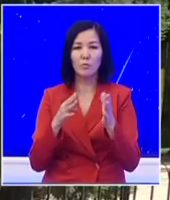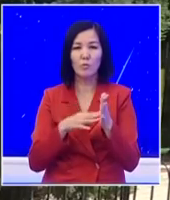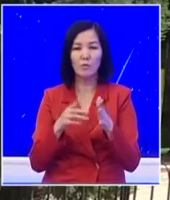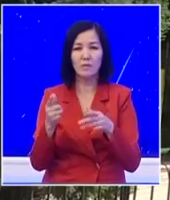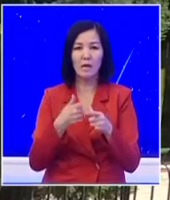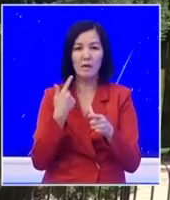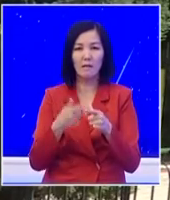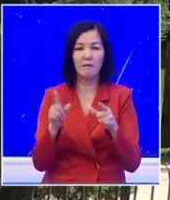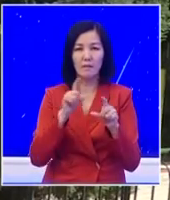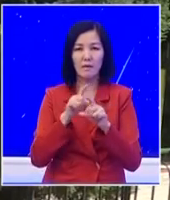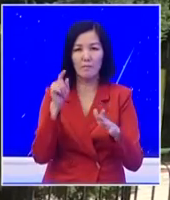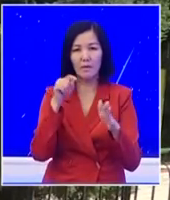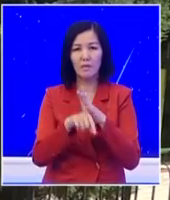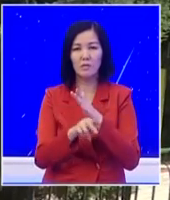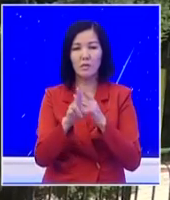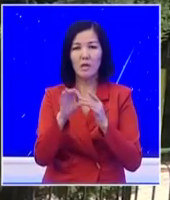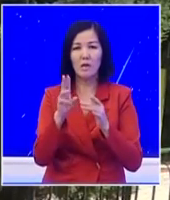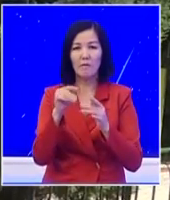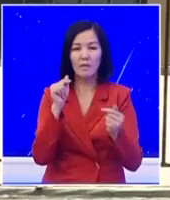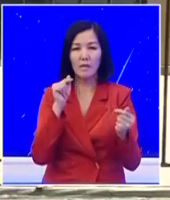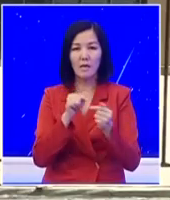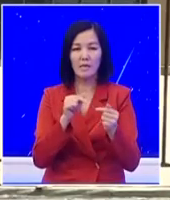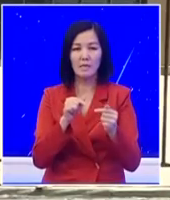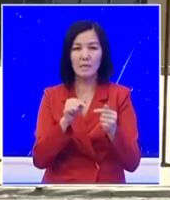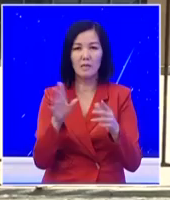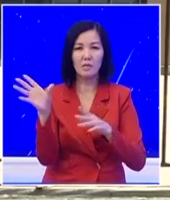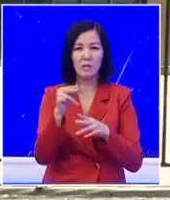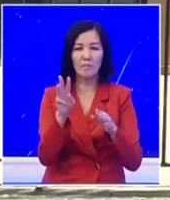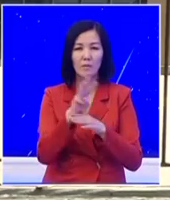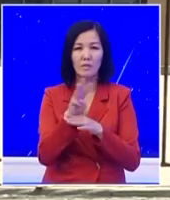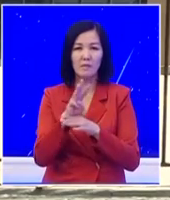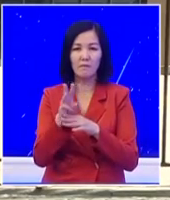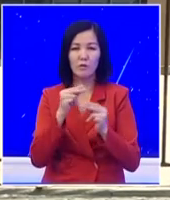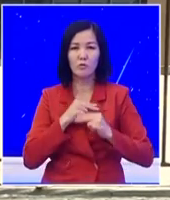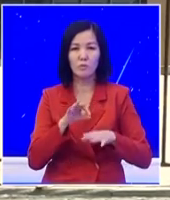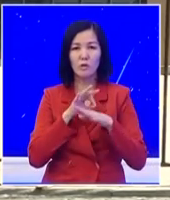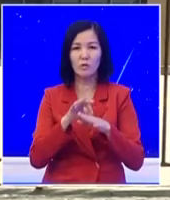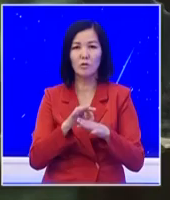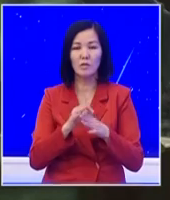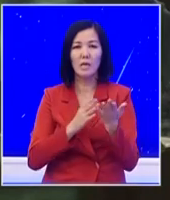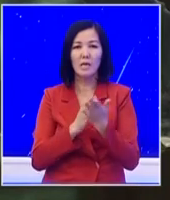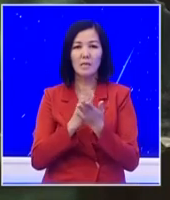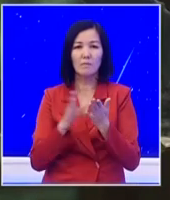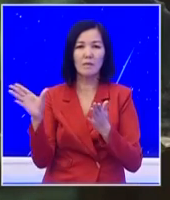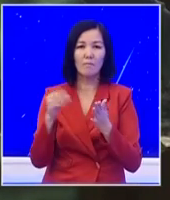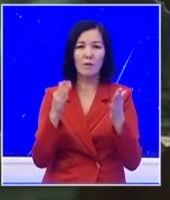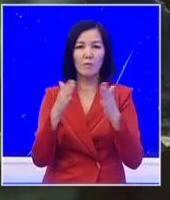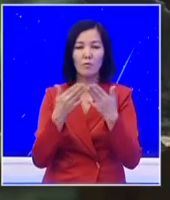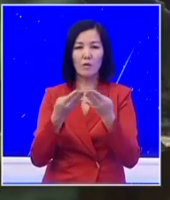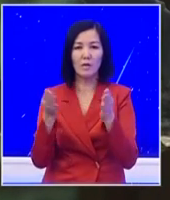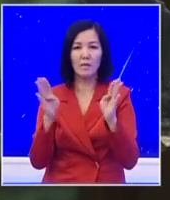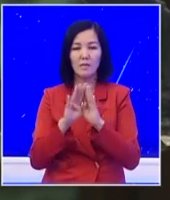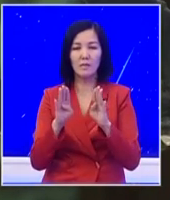аралығында ғимаратта COVID-19-ға қарсы жаппай дезинфекциялау жұмыстары жүргізіледі. Ондағы қызметкерлердің барлығы үй